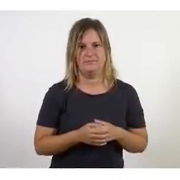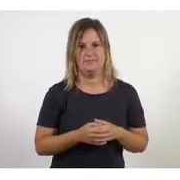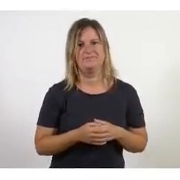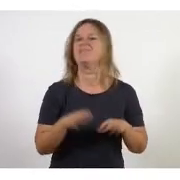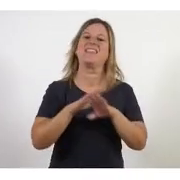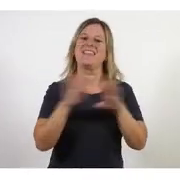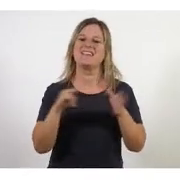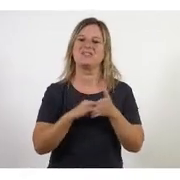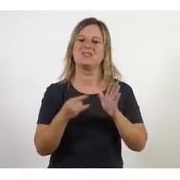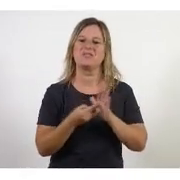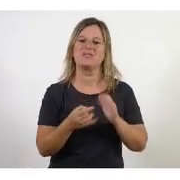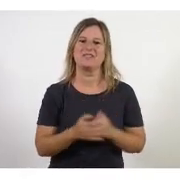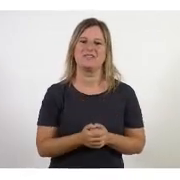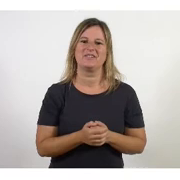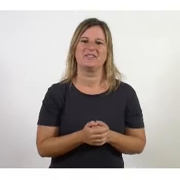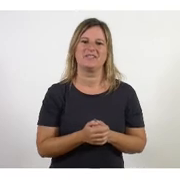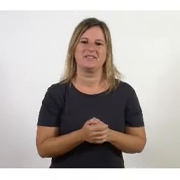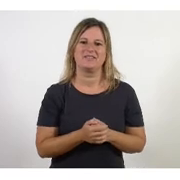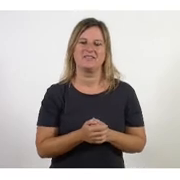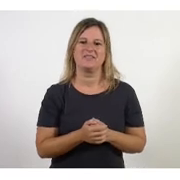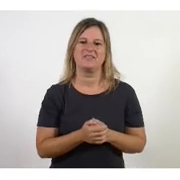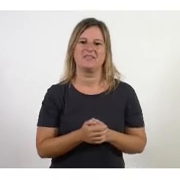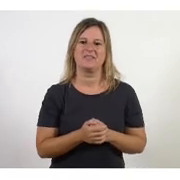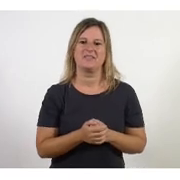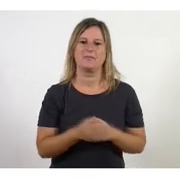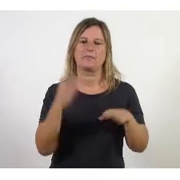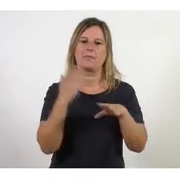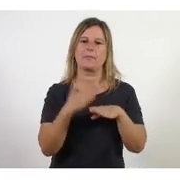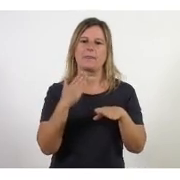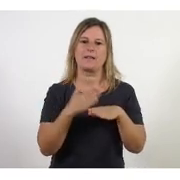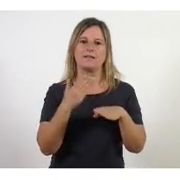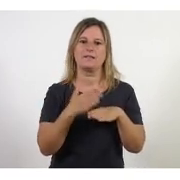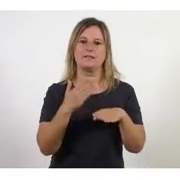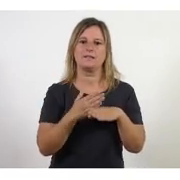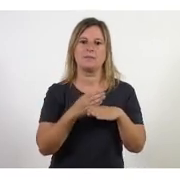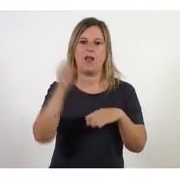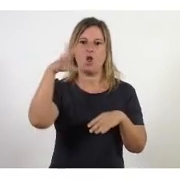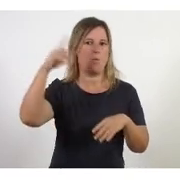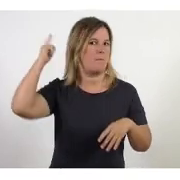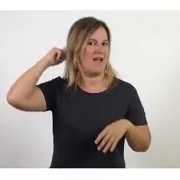Ja està. Col·loqueu-vos amb la llum a la vostra esquena,